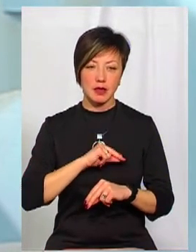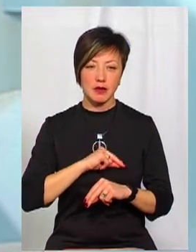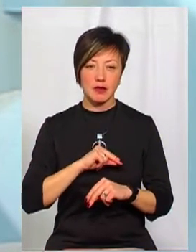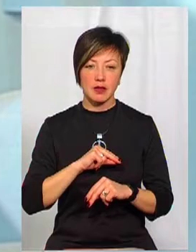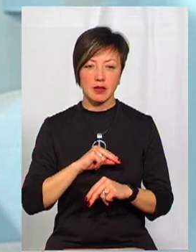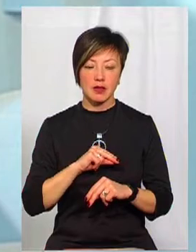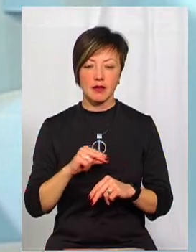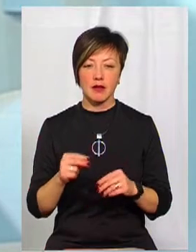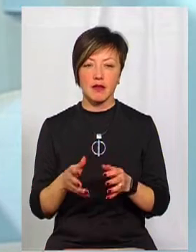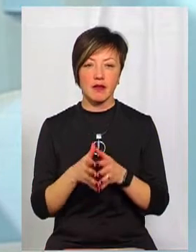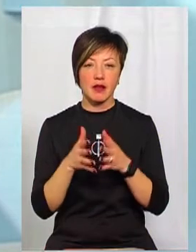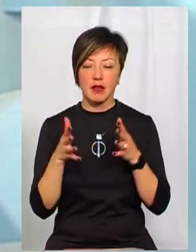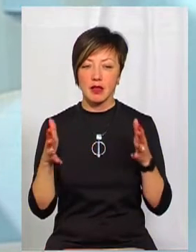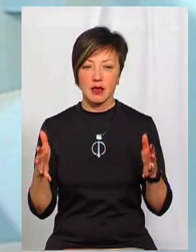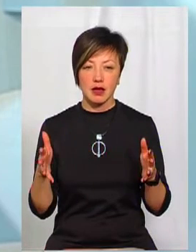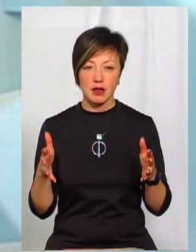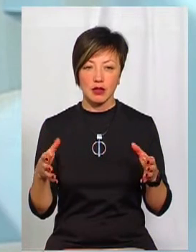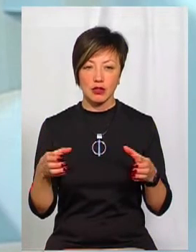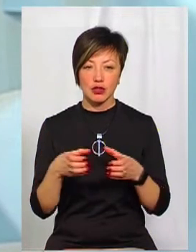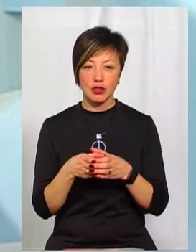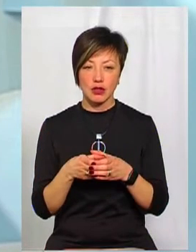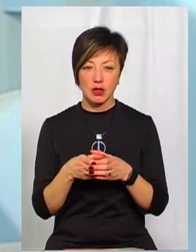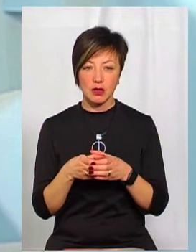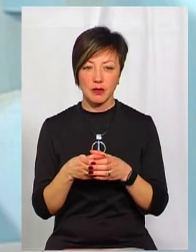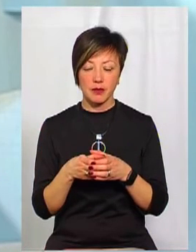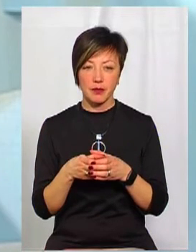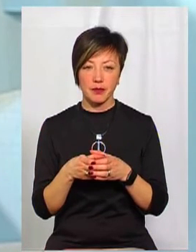працівників. Великий, неймовірно великий штат